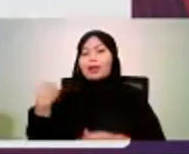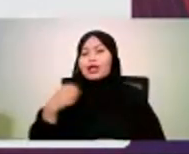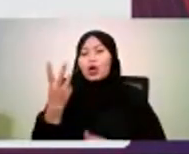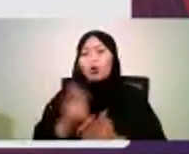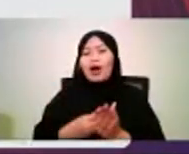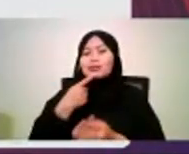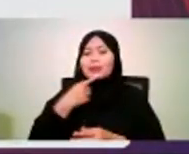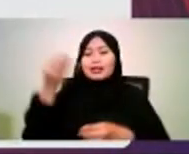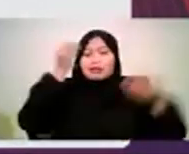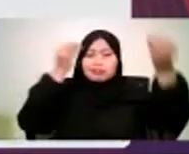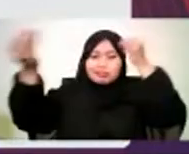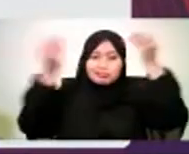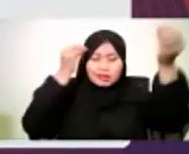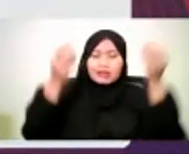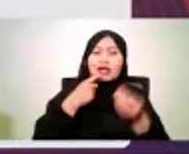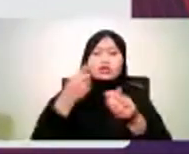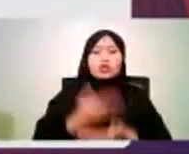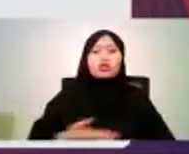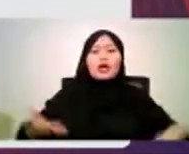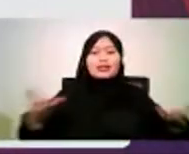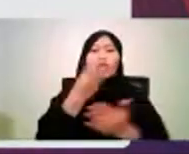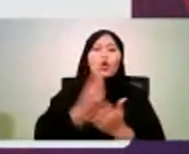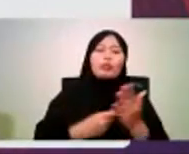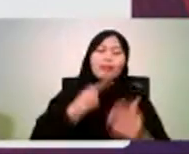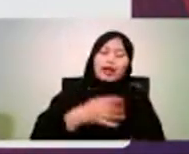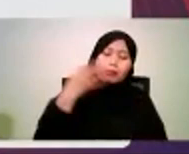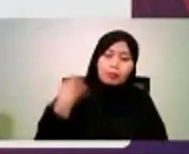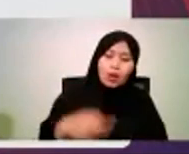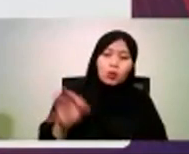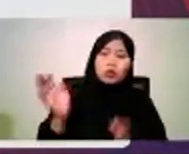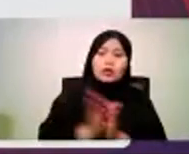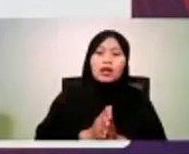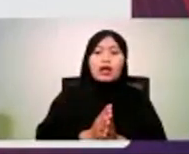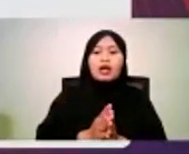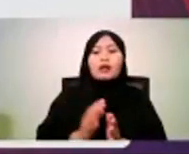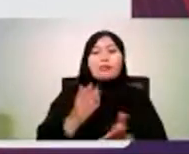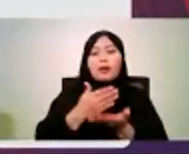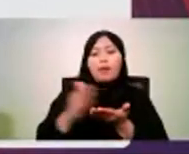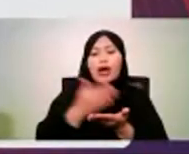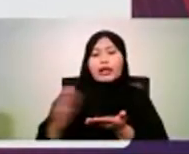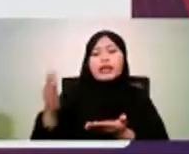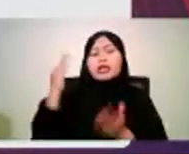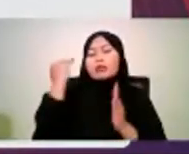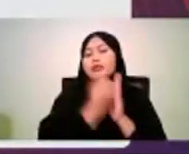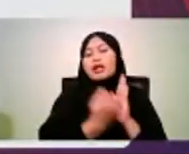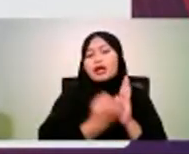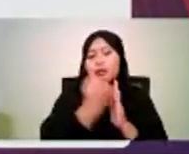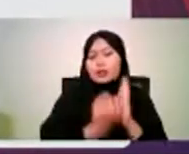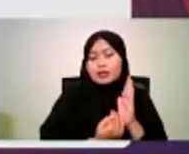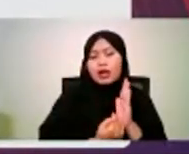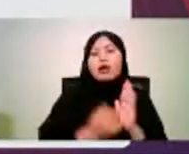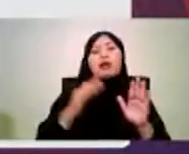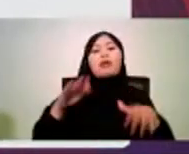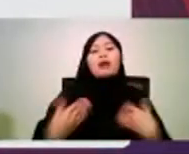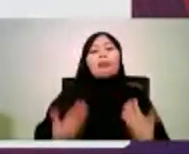pikiran mengenai kondisi ekonomi terhadap terkini dan juga saling berbagi kebijakan-kebijakannya dan